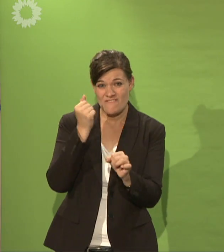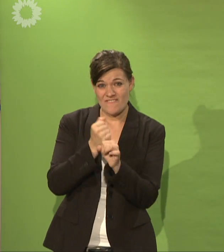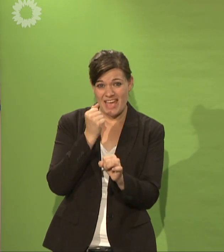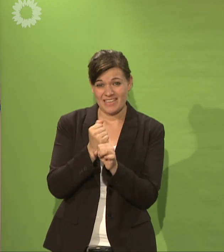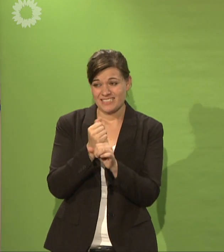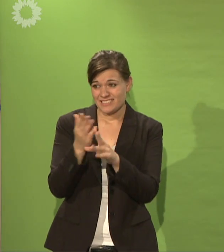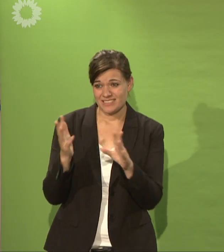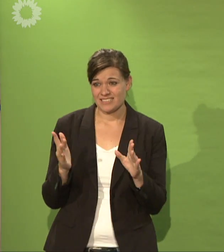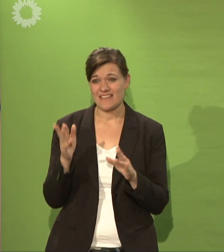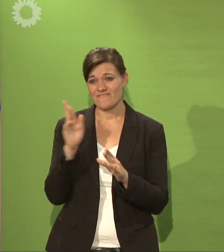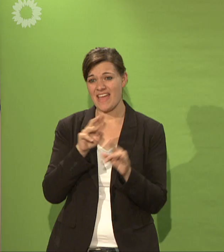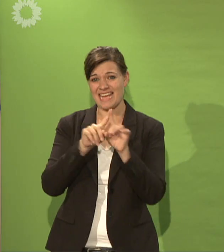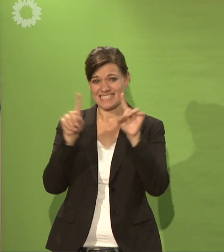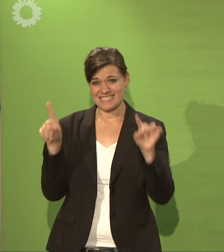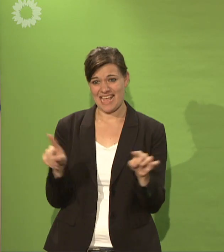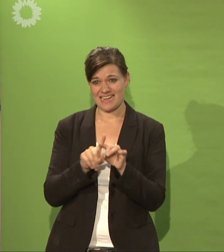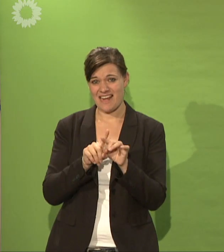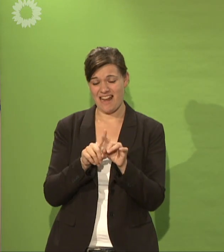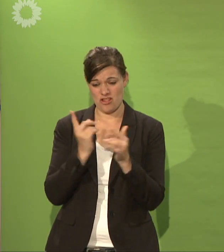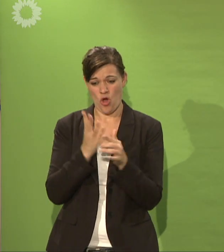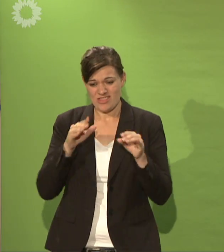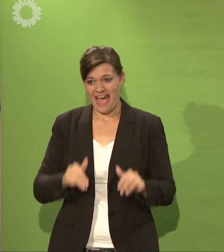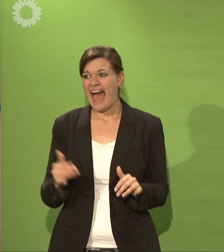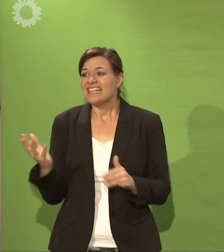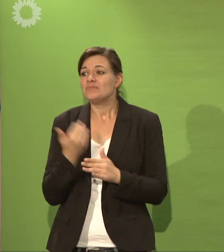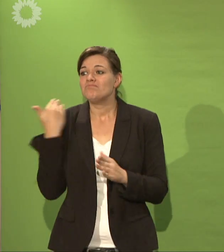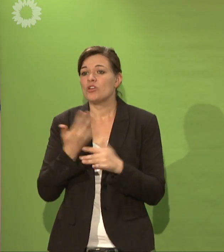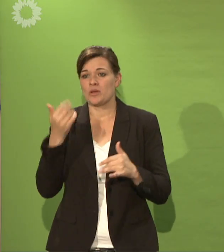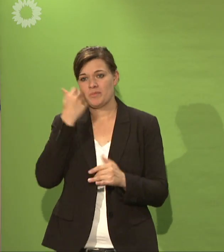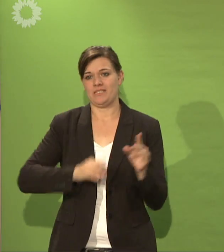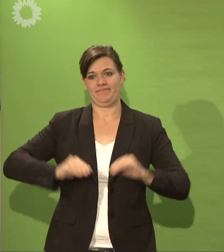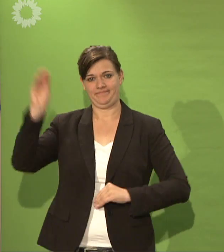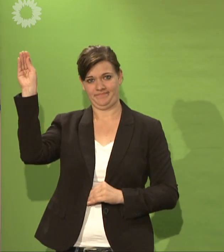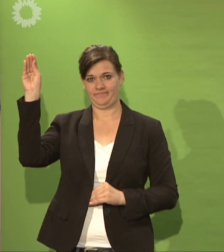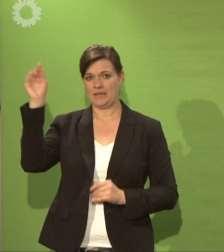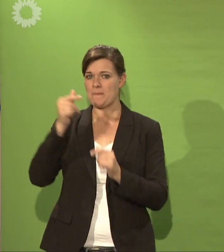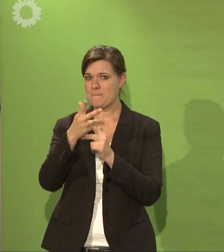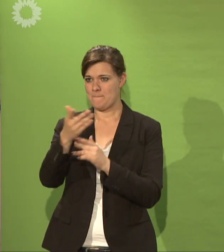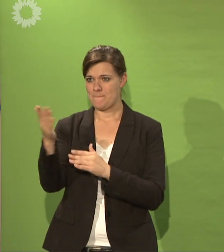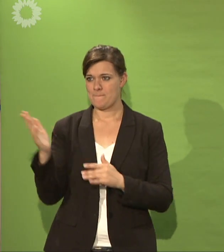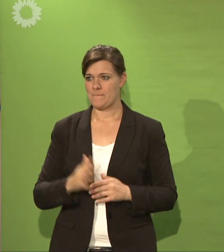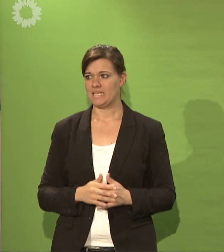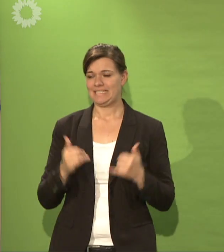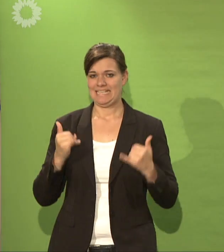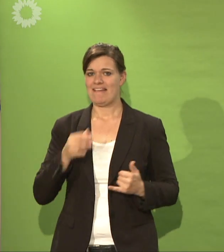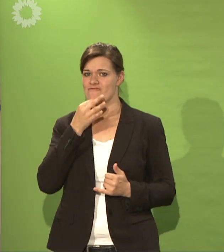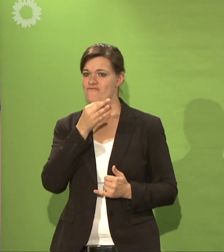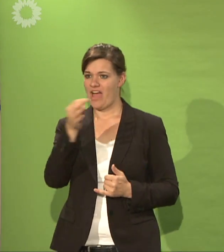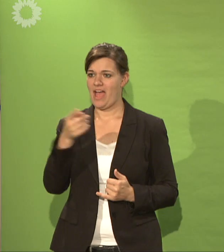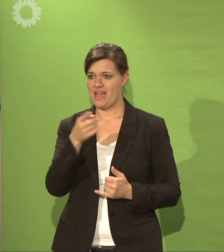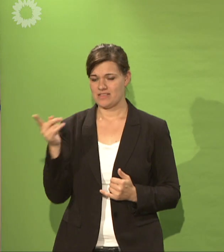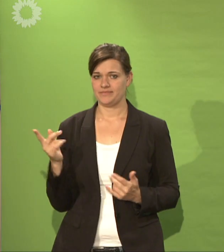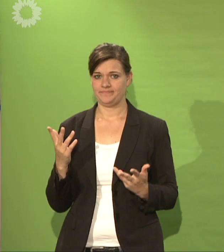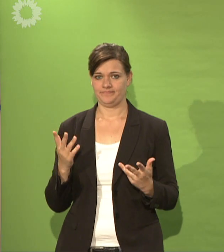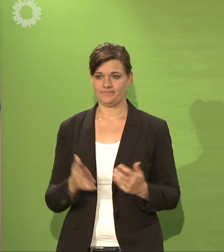nicht den Zettel eingesammelt bekommen haben. Okay, das sind noch einige. Dann frage ich noch mal rum. Wir sind ja